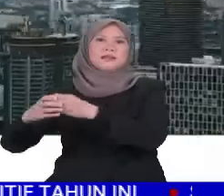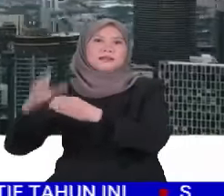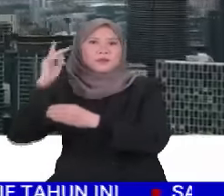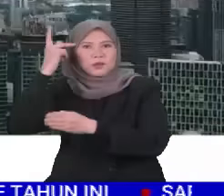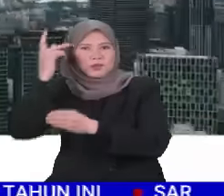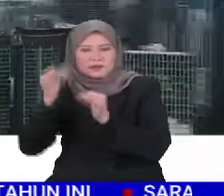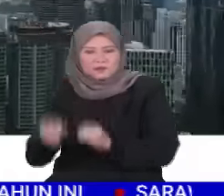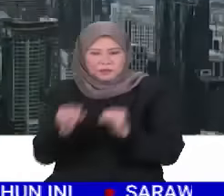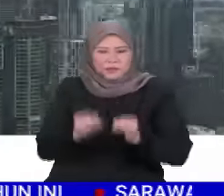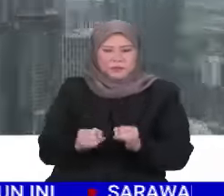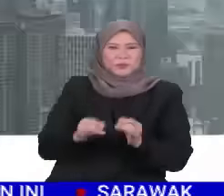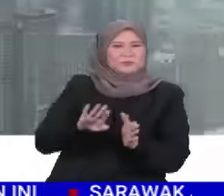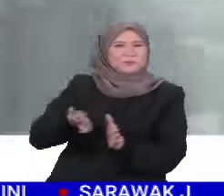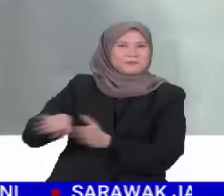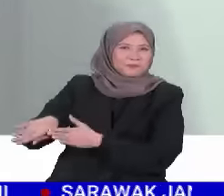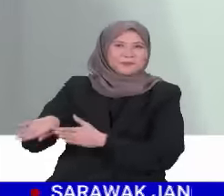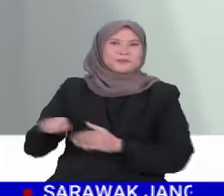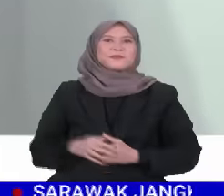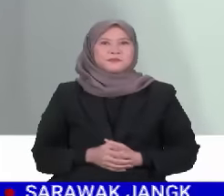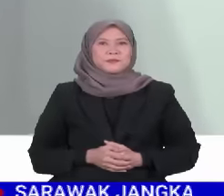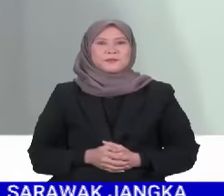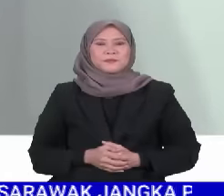maupun individu selagi